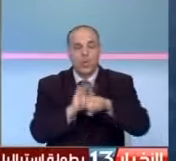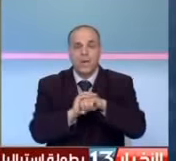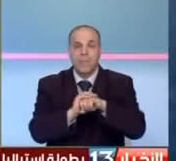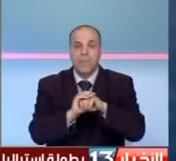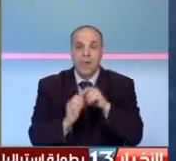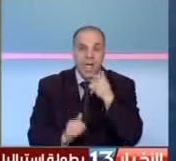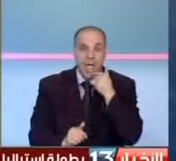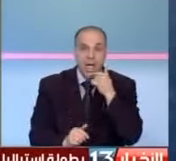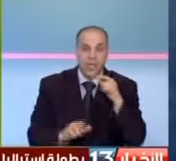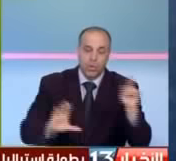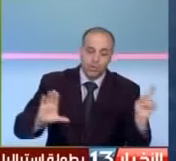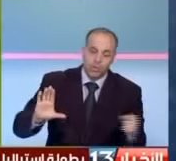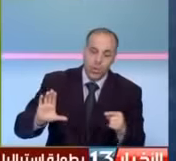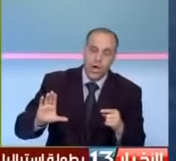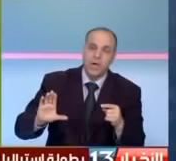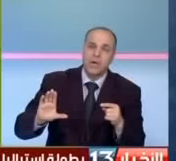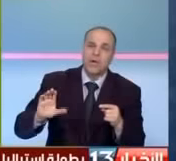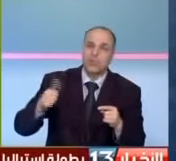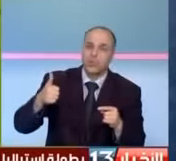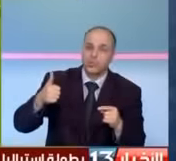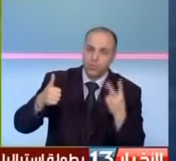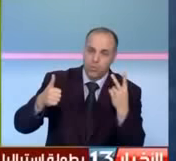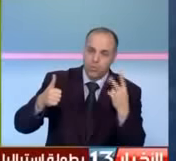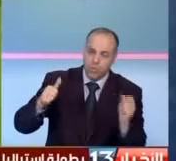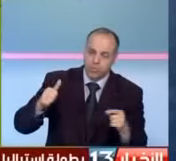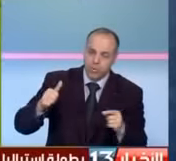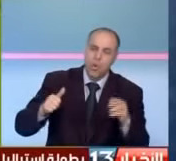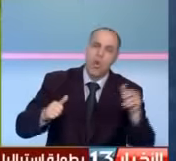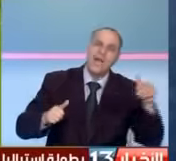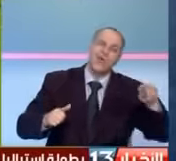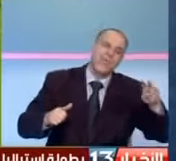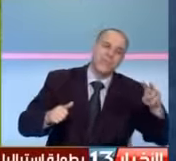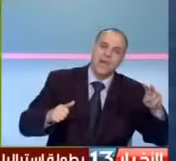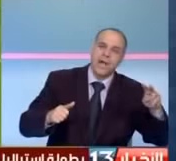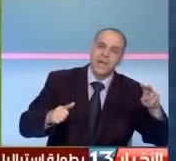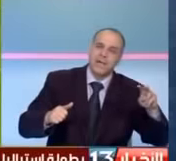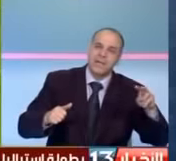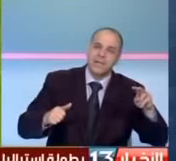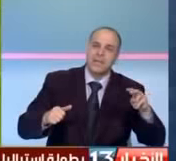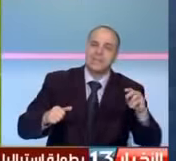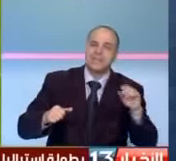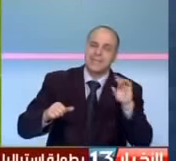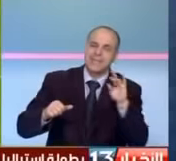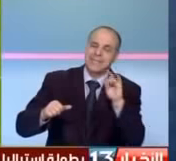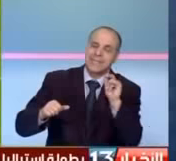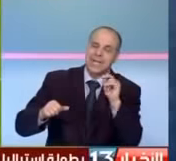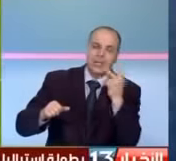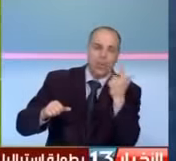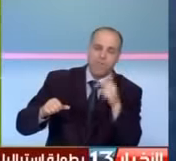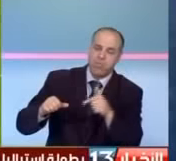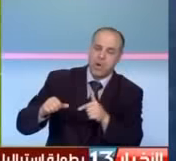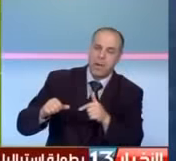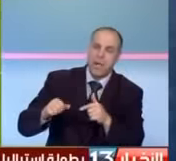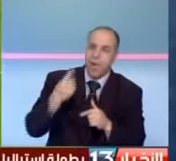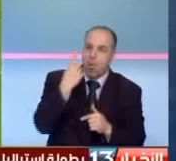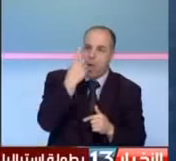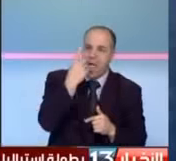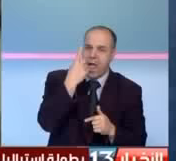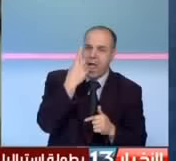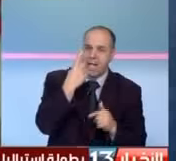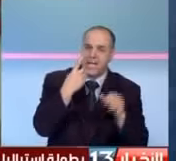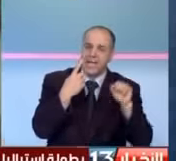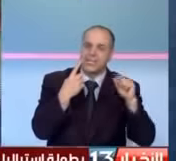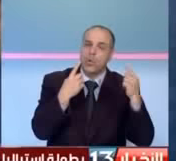القدم. وسجل بريندون في مناسبتين ونيكولا مارتينيز أهداف سيدني الثلاثة، فيما تحقق هدف